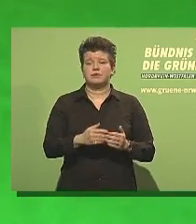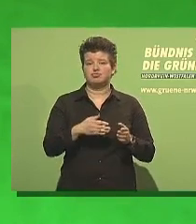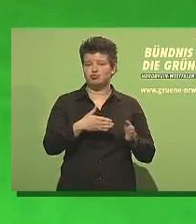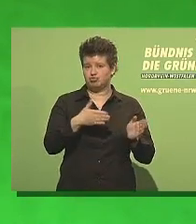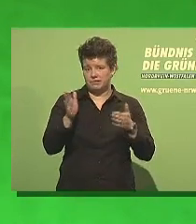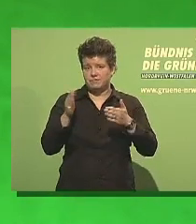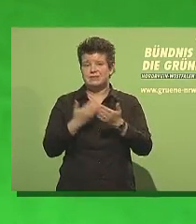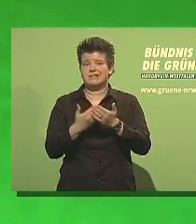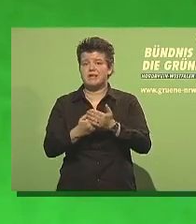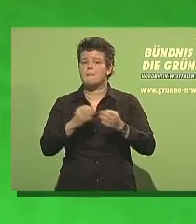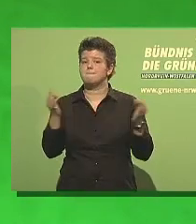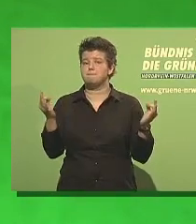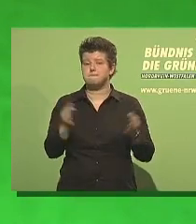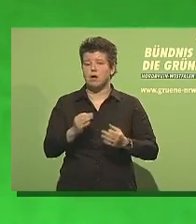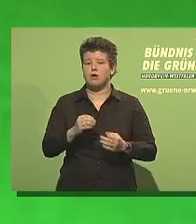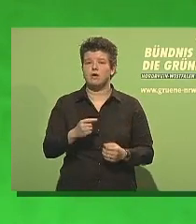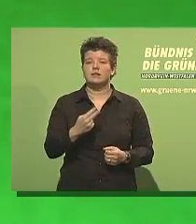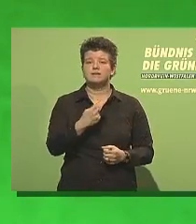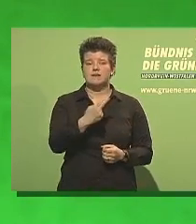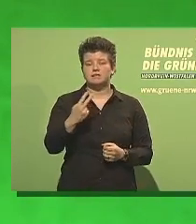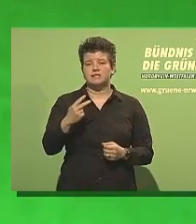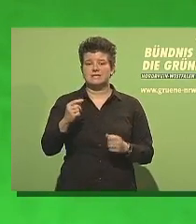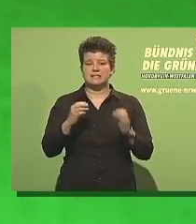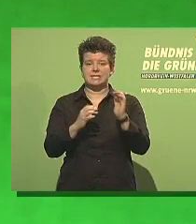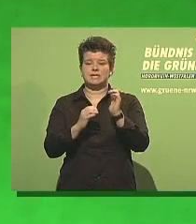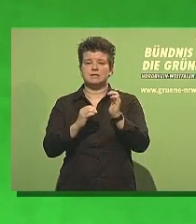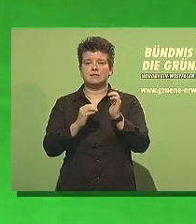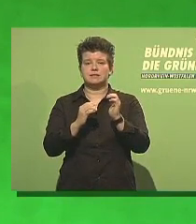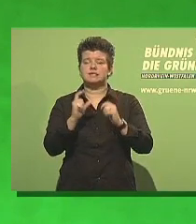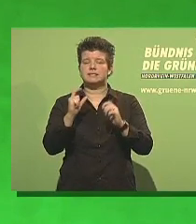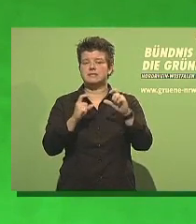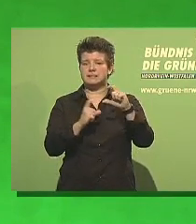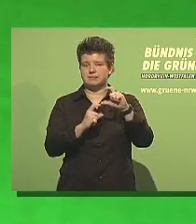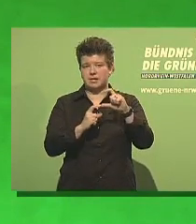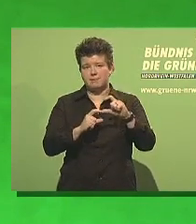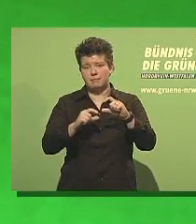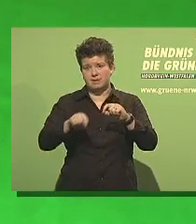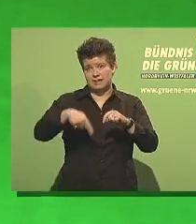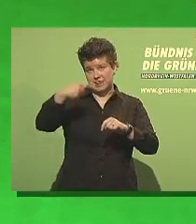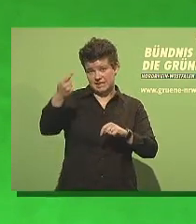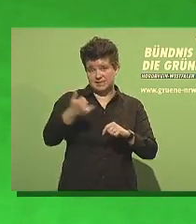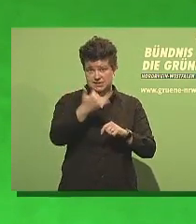am 22. September nächsten Jahres einen Politikwechsel, liebe Freundinnen und Freunde.